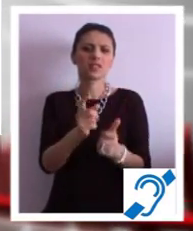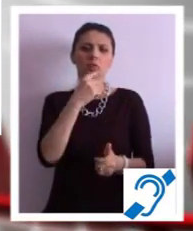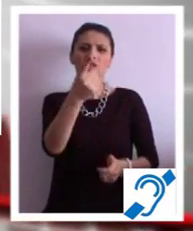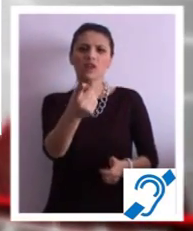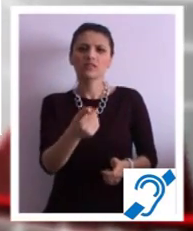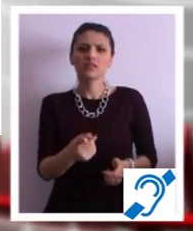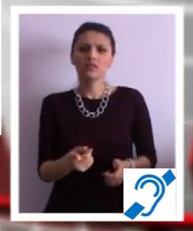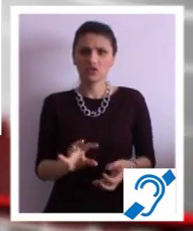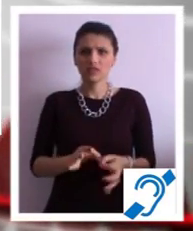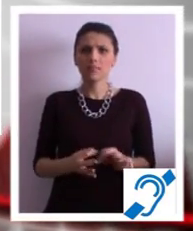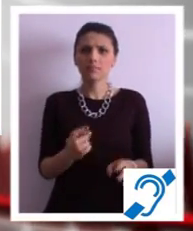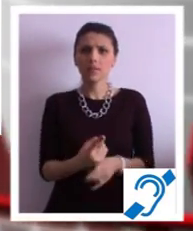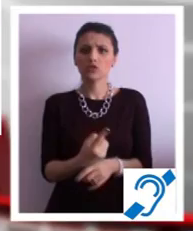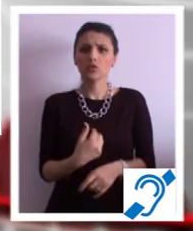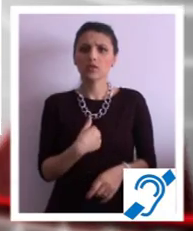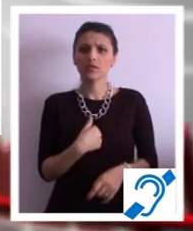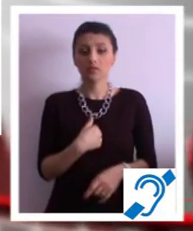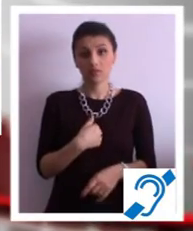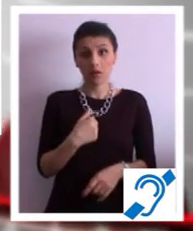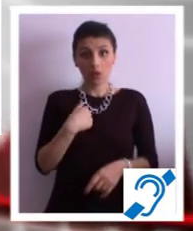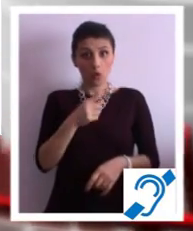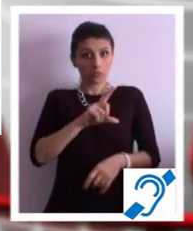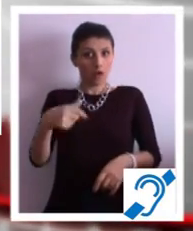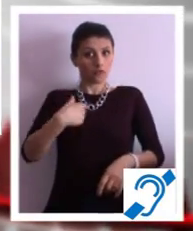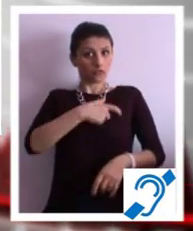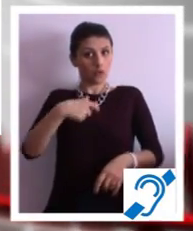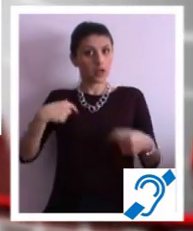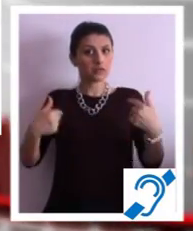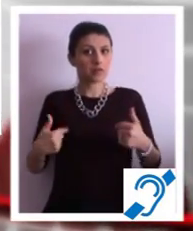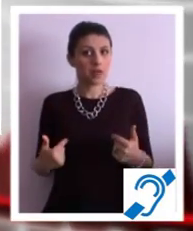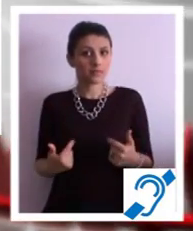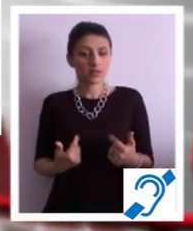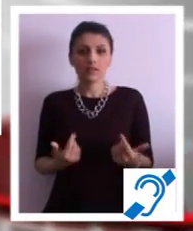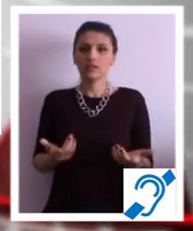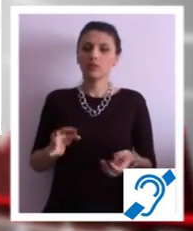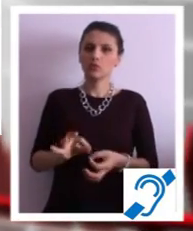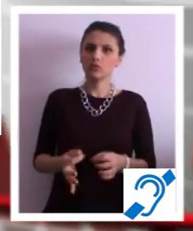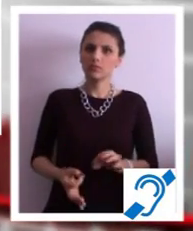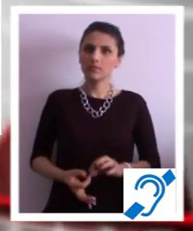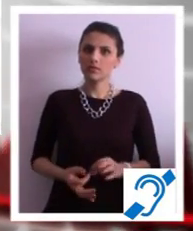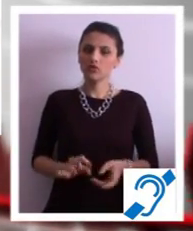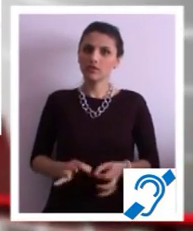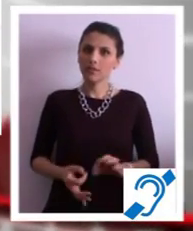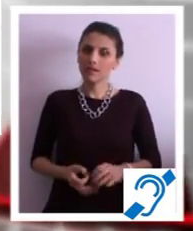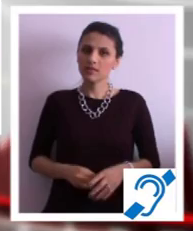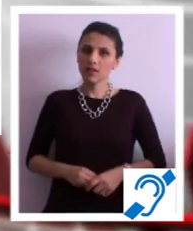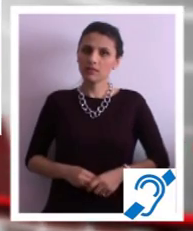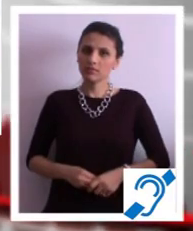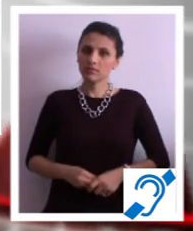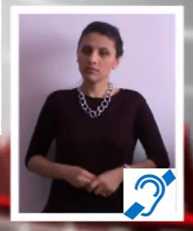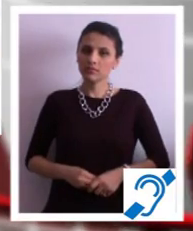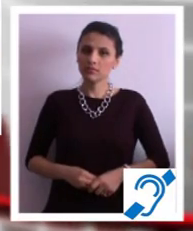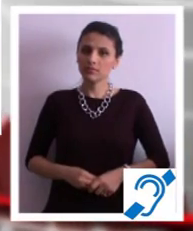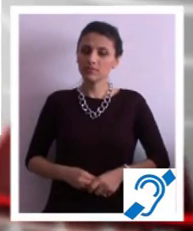făcut și acum și e data trecută. Acum reclamă. Eu? Da. Cu ce documentez cu de-am de-o? Păi cum să spuneți că... Că